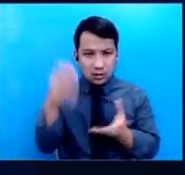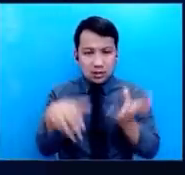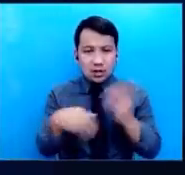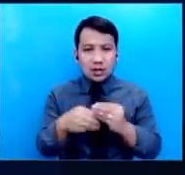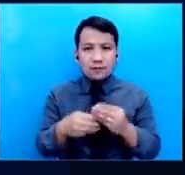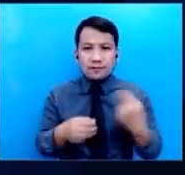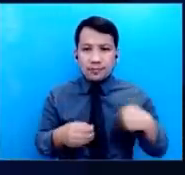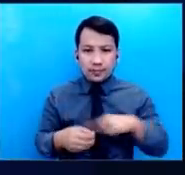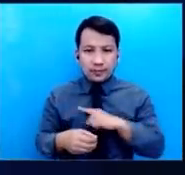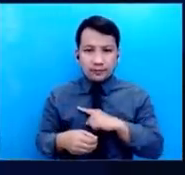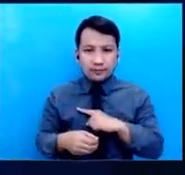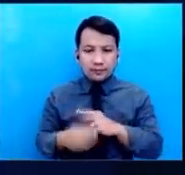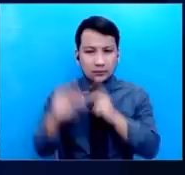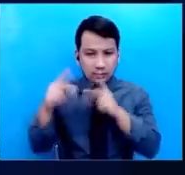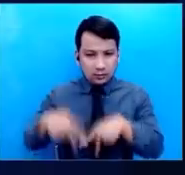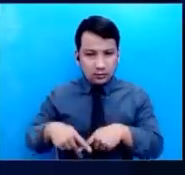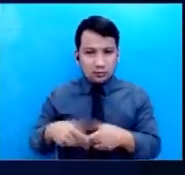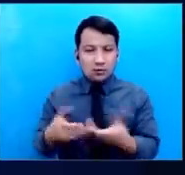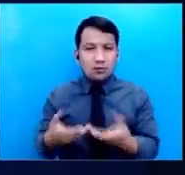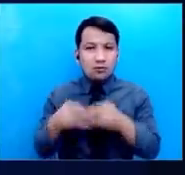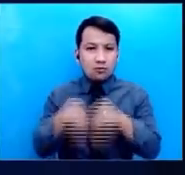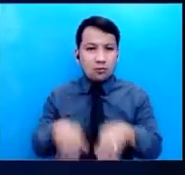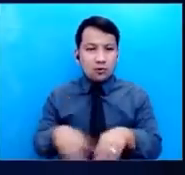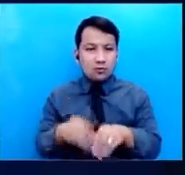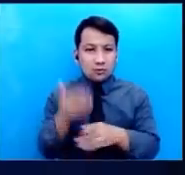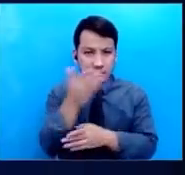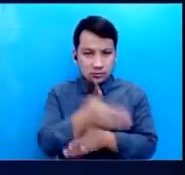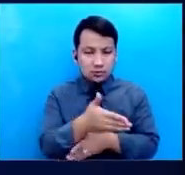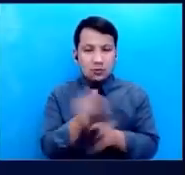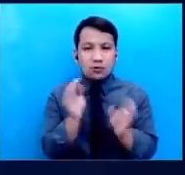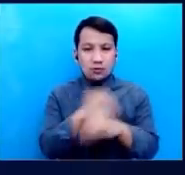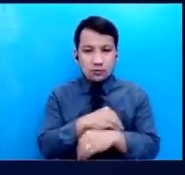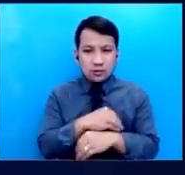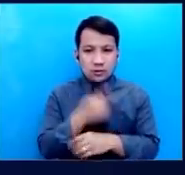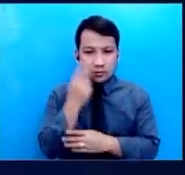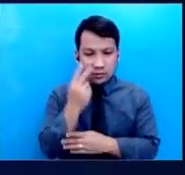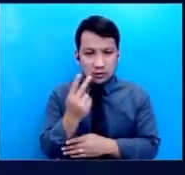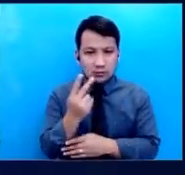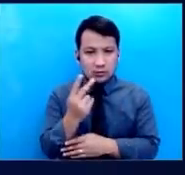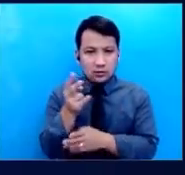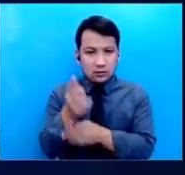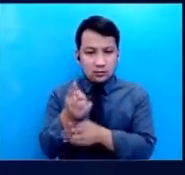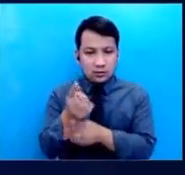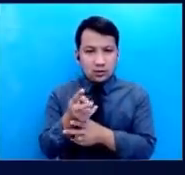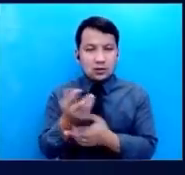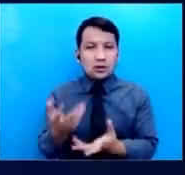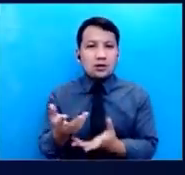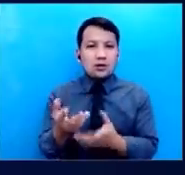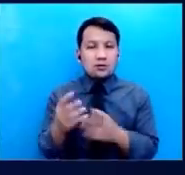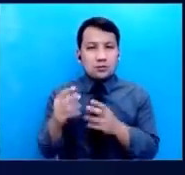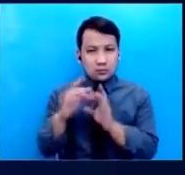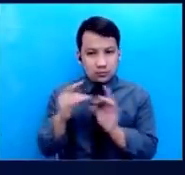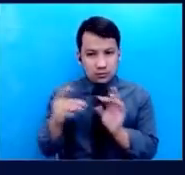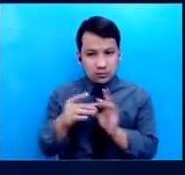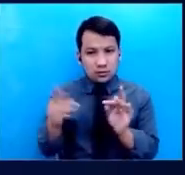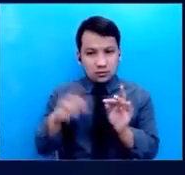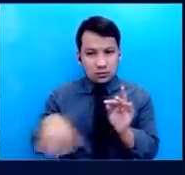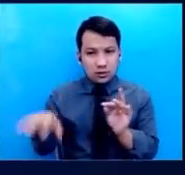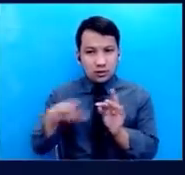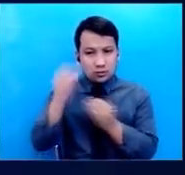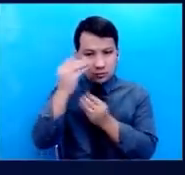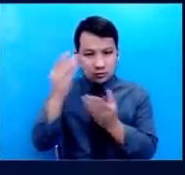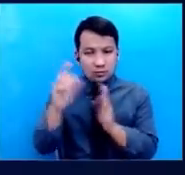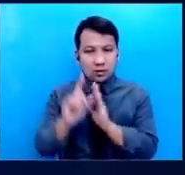isang person of interest namin ay nagtungo dito sa opisina natin at nakuna natin ng salaysay. Kasama po yung kanilang lawyer